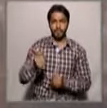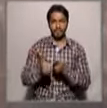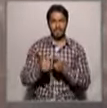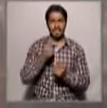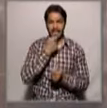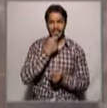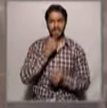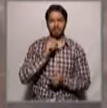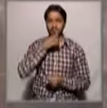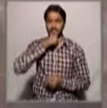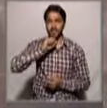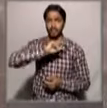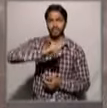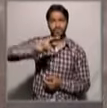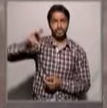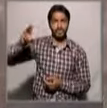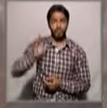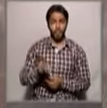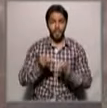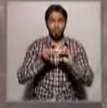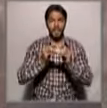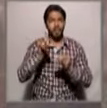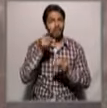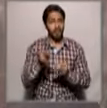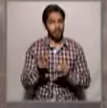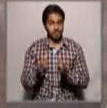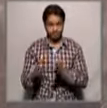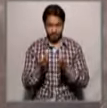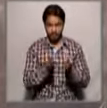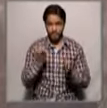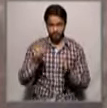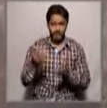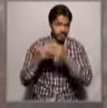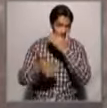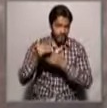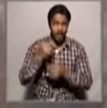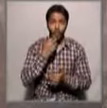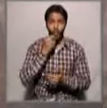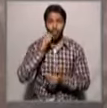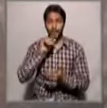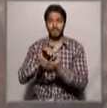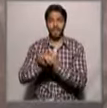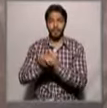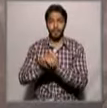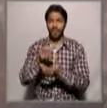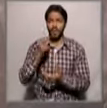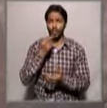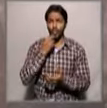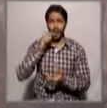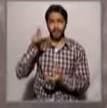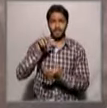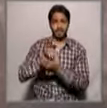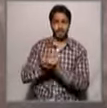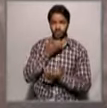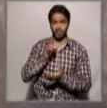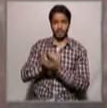أحد إخواننا منذ فترة من الزمن كان من أحد المتصوفة ولكن كان يعني عنده نوع من التعصب التصوف كان يذكر يقول لي أنا